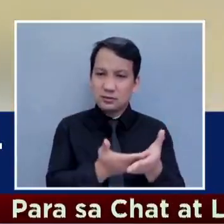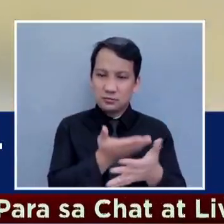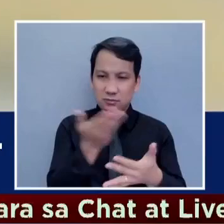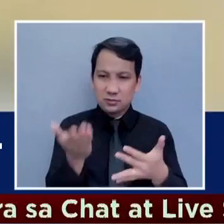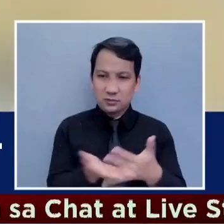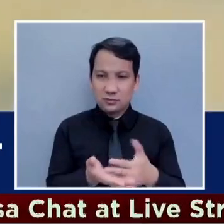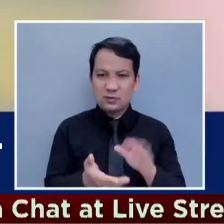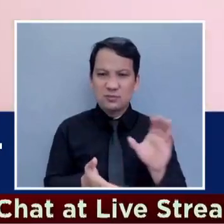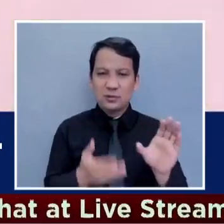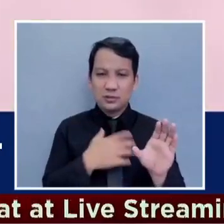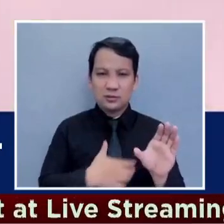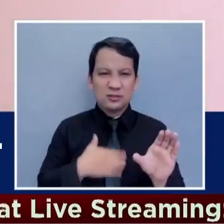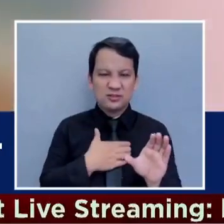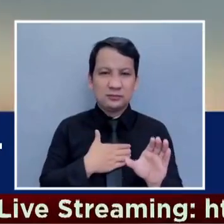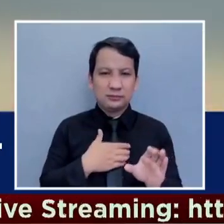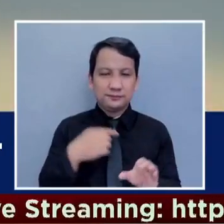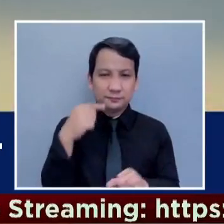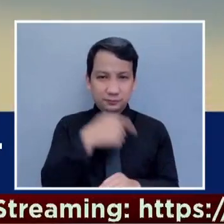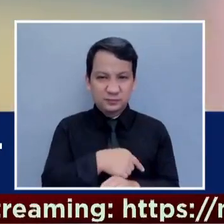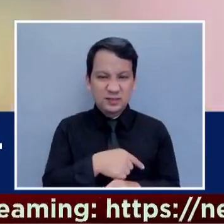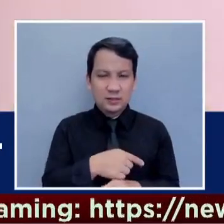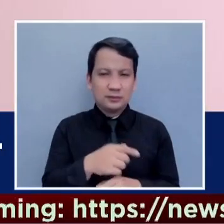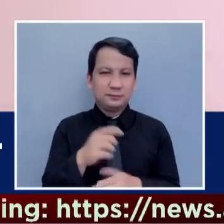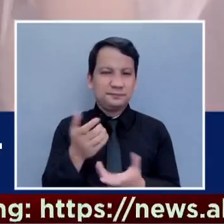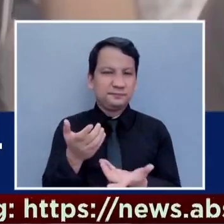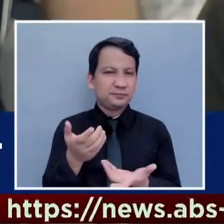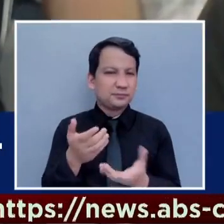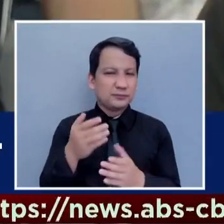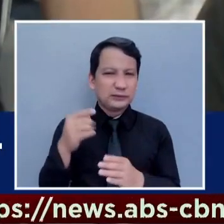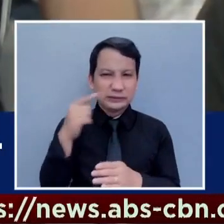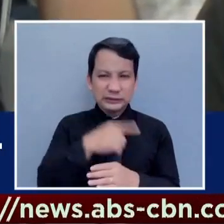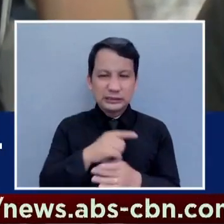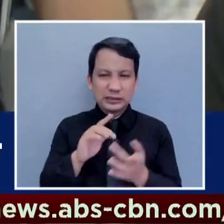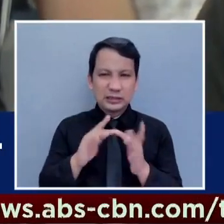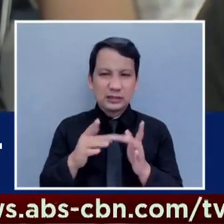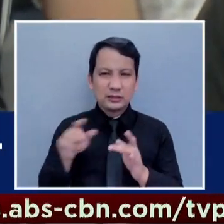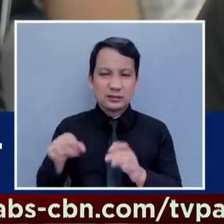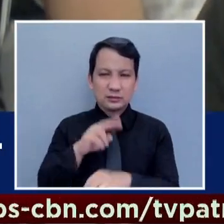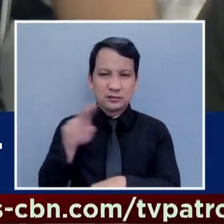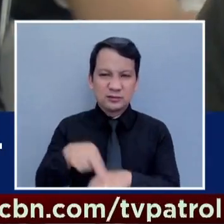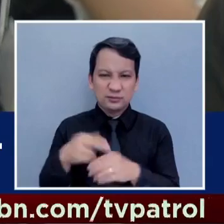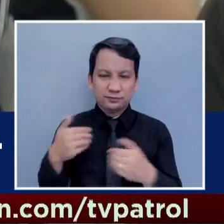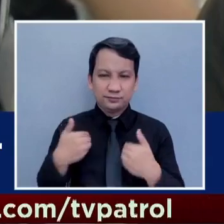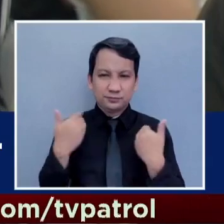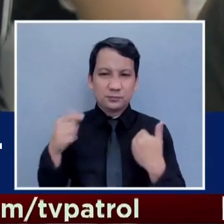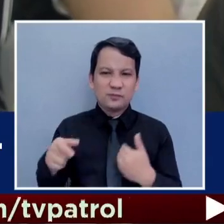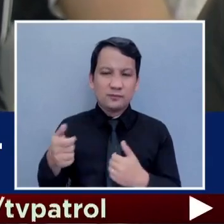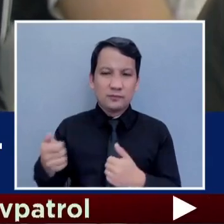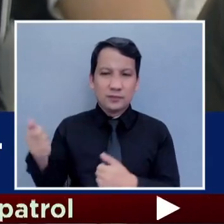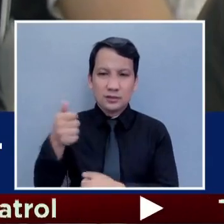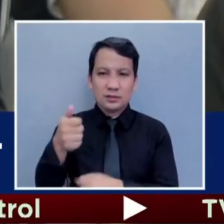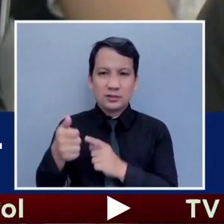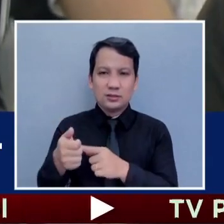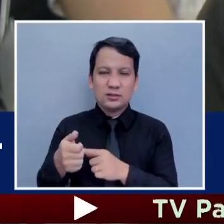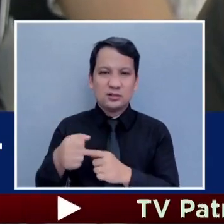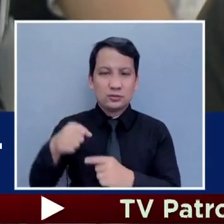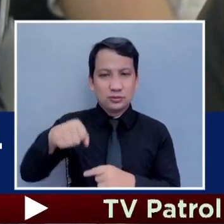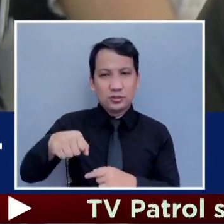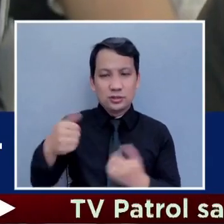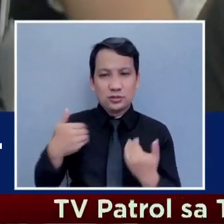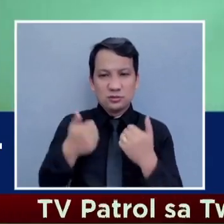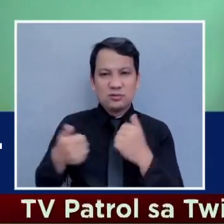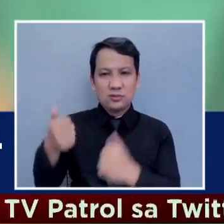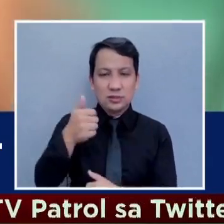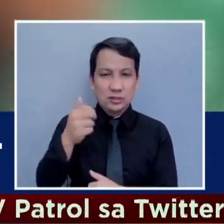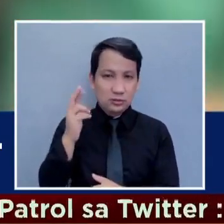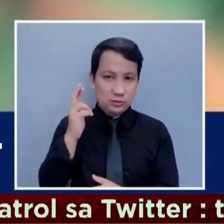ng reklamong cyber libel at cyber unjust vexation si National Youth Commission Chairperson at Duterte Youth Chairman Ronald